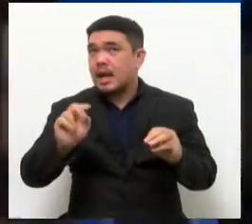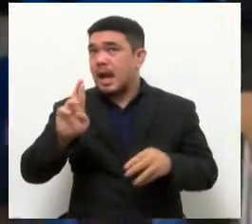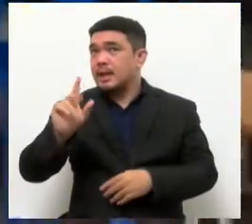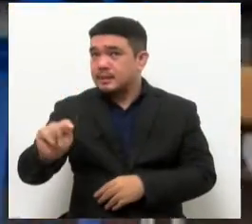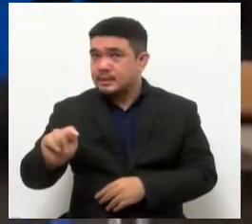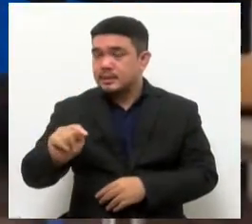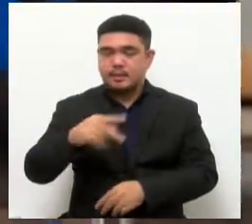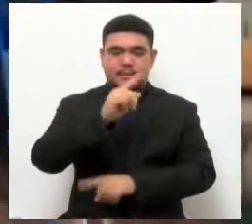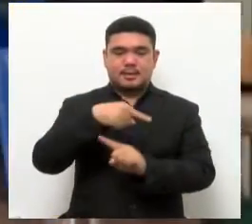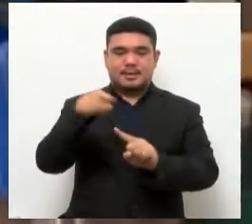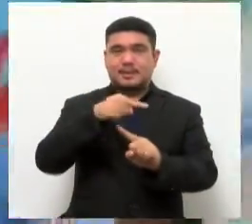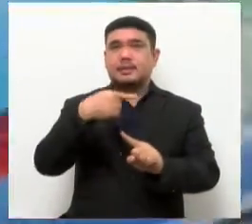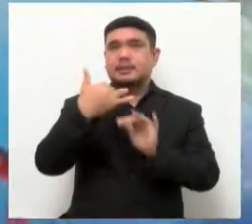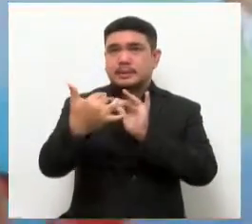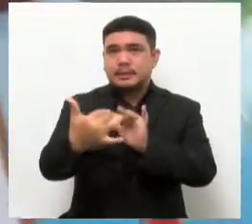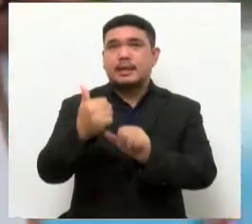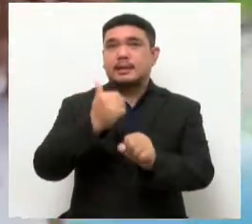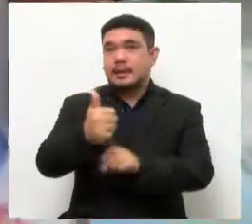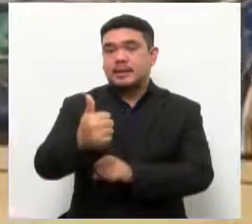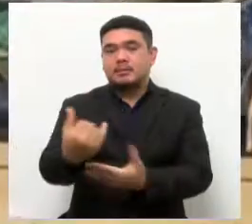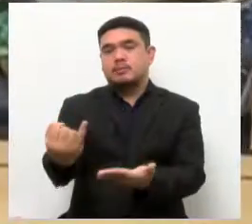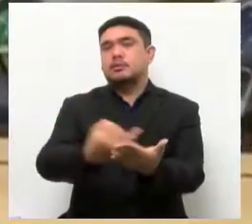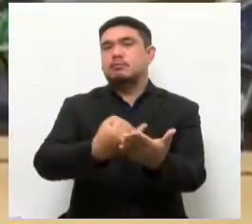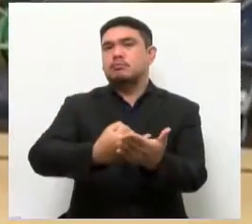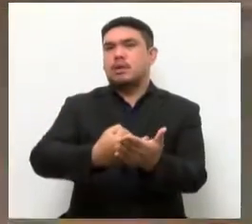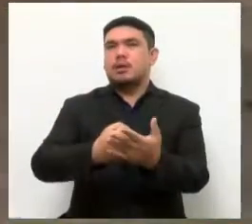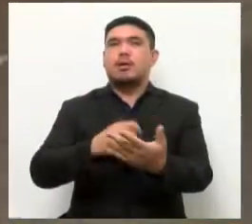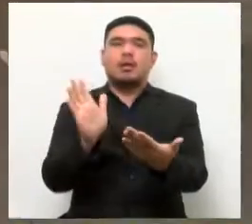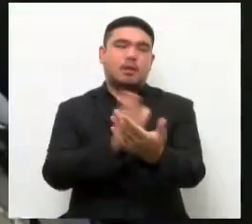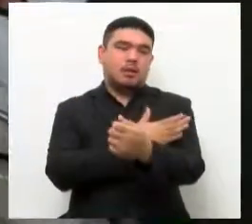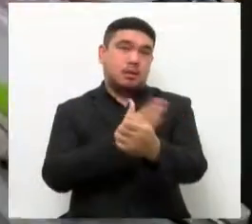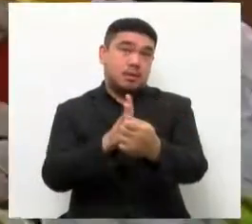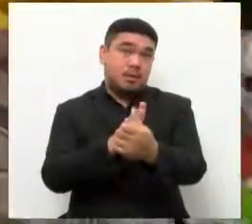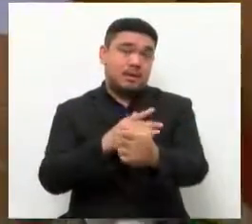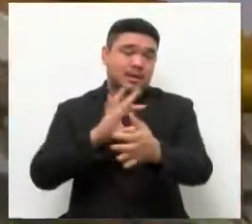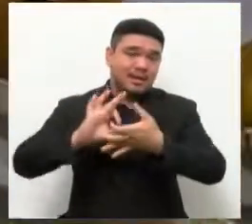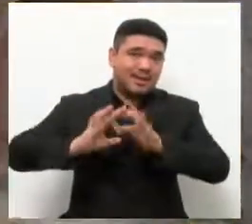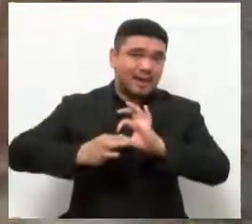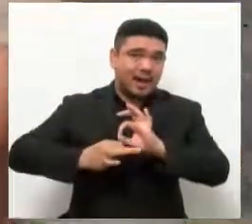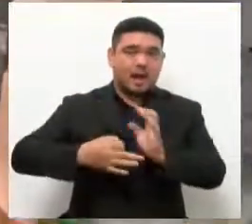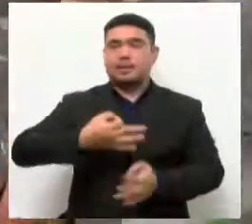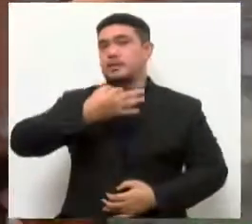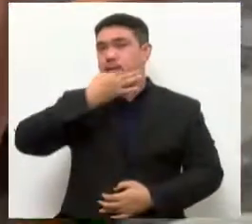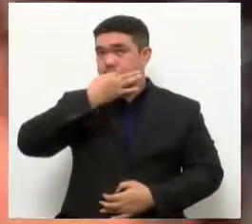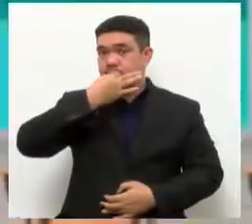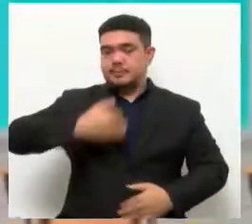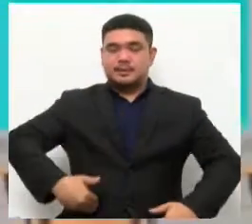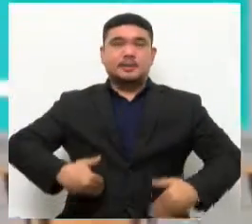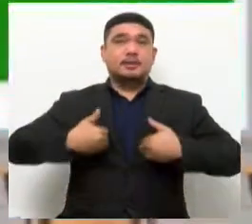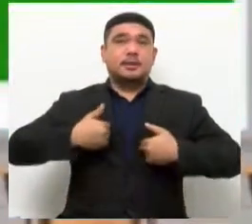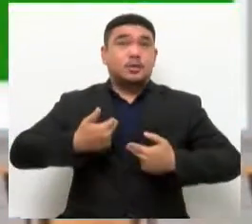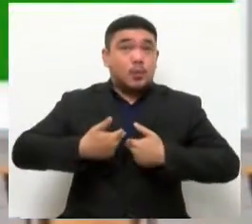าอังกฤษเพื่อการสื่อสารมีทักษะศิลปะดนตรีกีฬาอาชีพและทักษะชีวิต